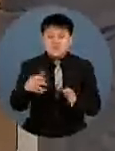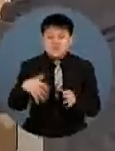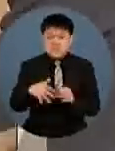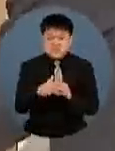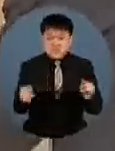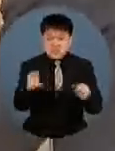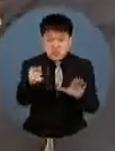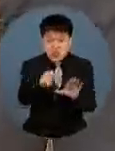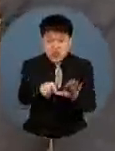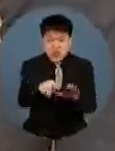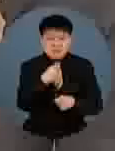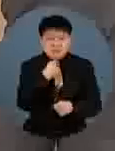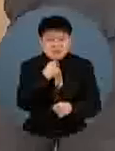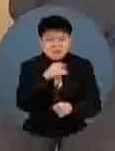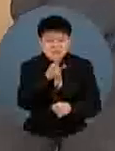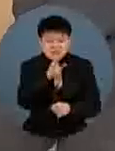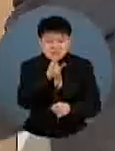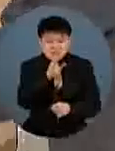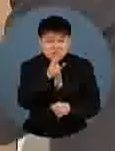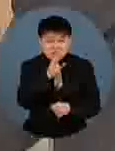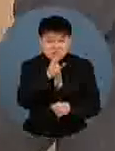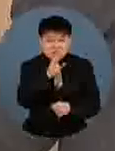두고 싶잖아요. 네.